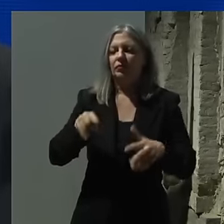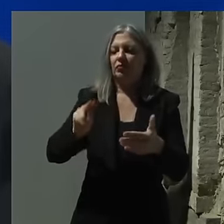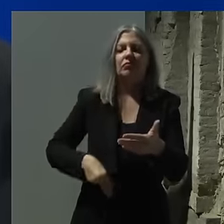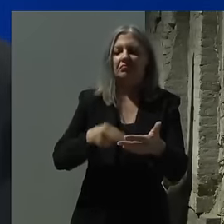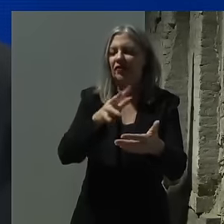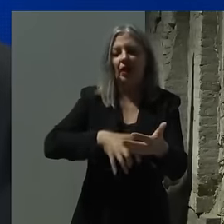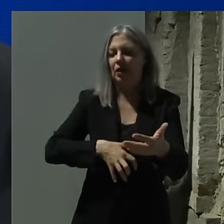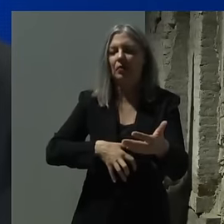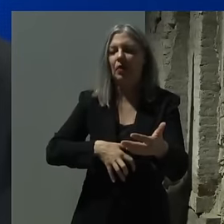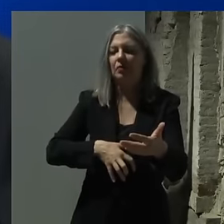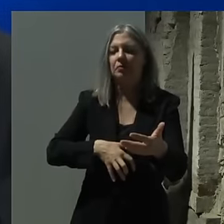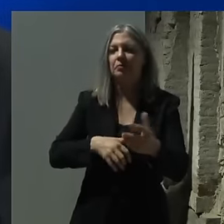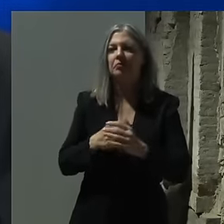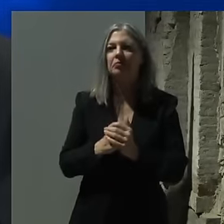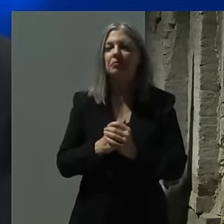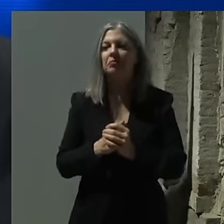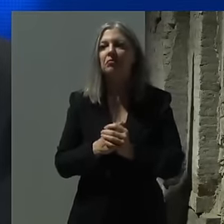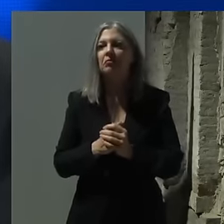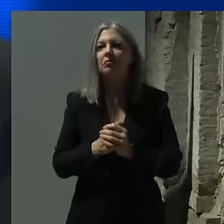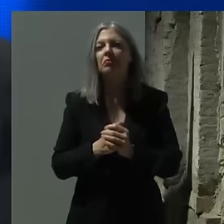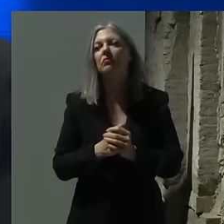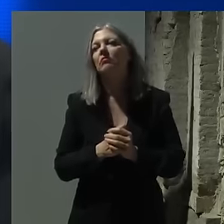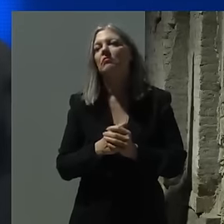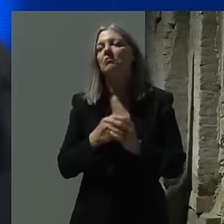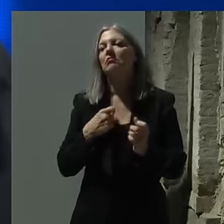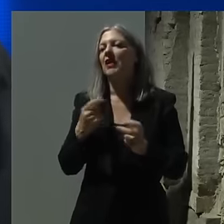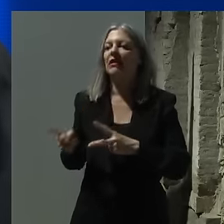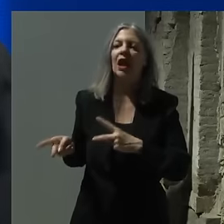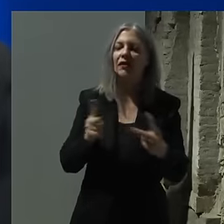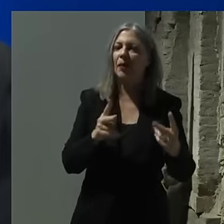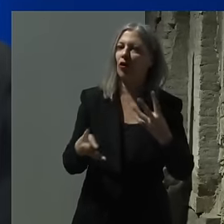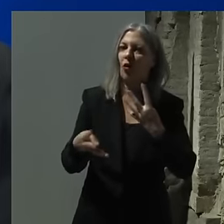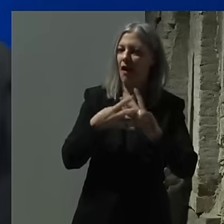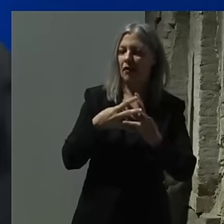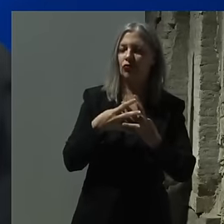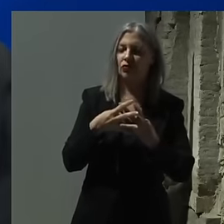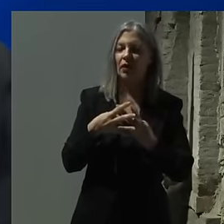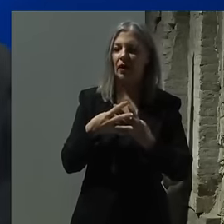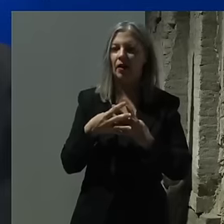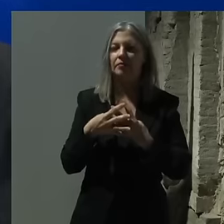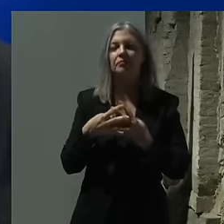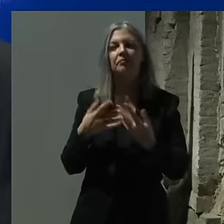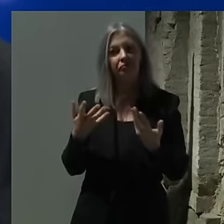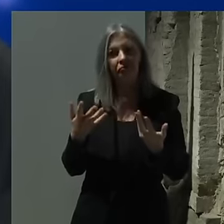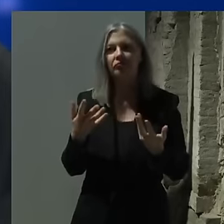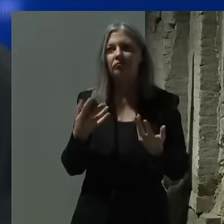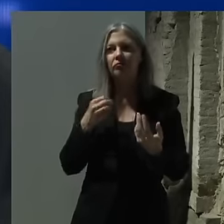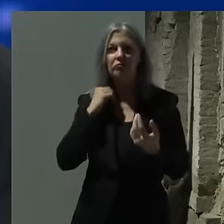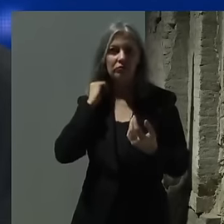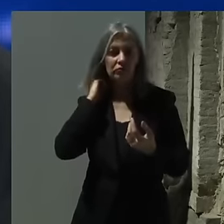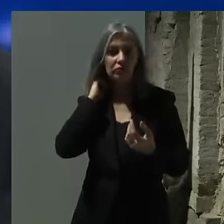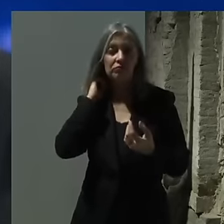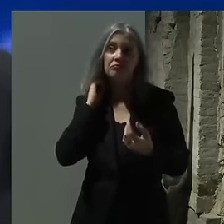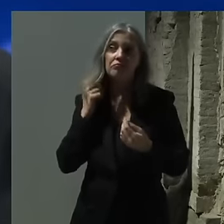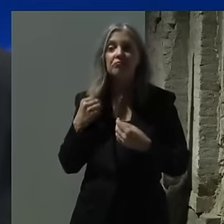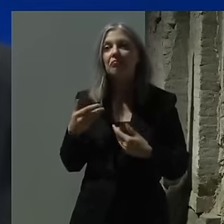essere, ma c'è stata. Vengo trasferito in carcere. Ecco, un evento particolare e anche da ridere, forse, se